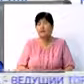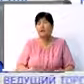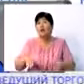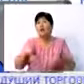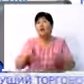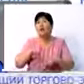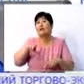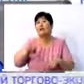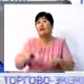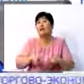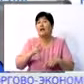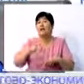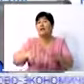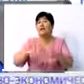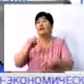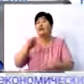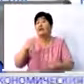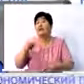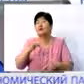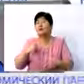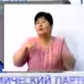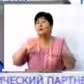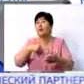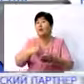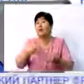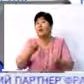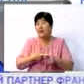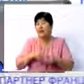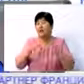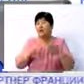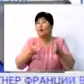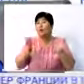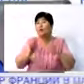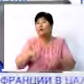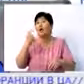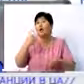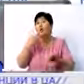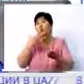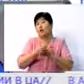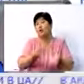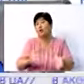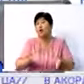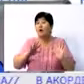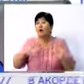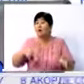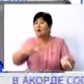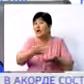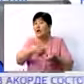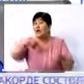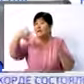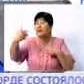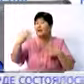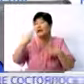Дают как навечно, наследство можно передавать, но без права выкупа. Эти дома остаются в коммунальной собственности. В случае переезда или, к